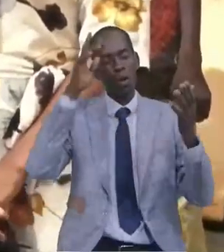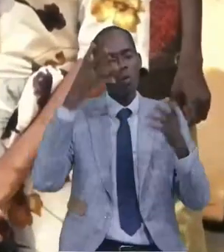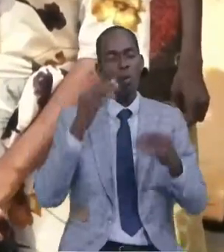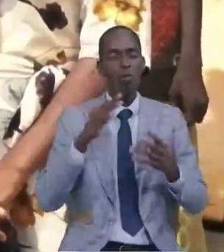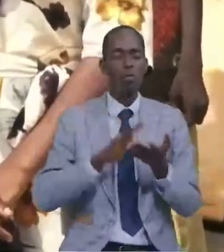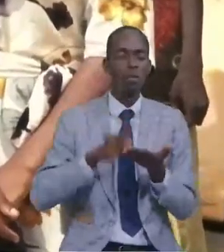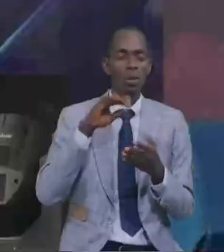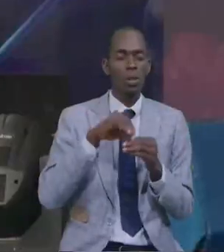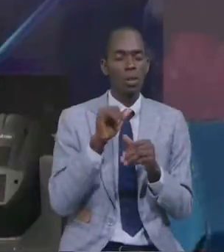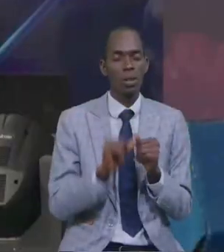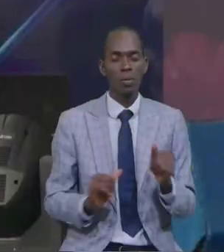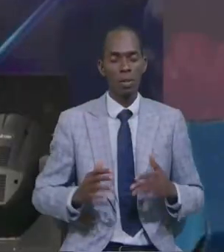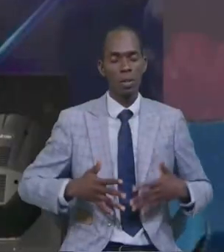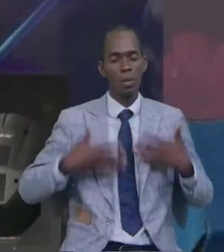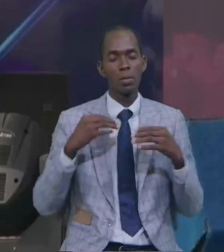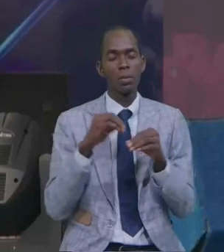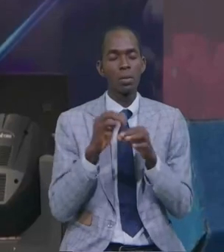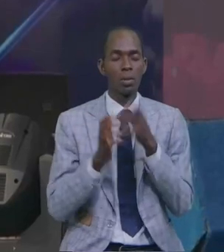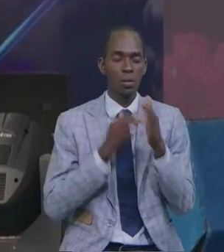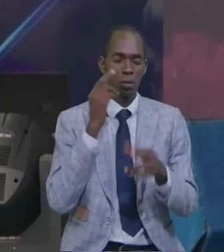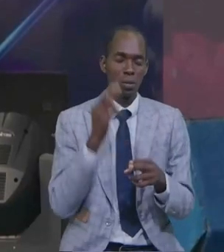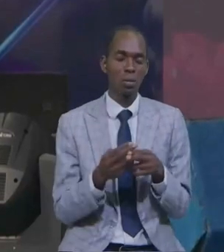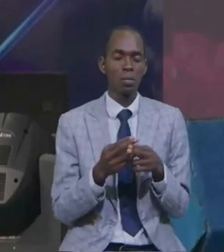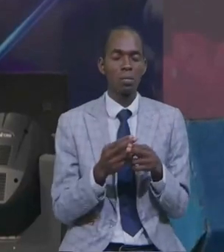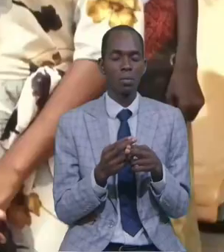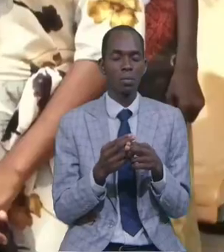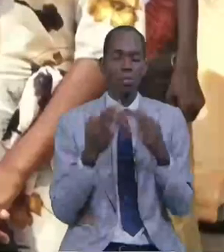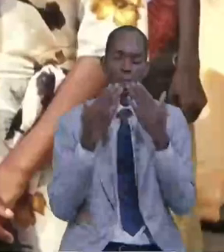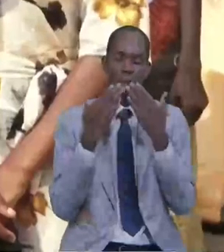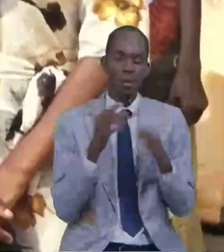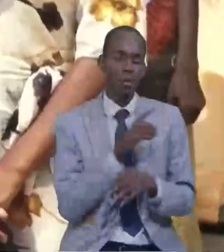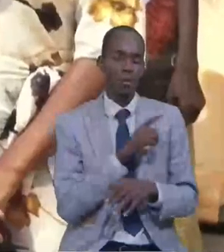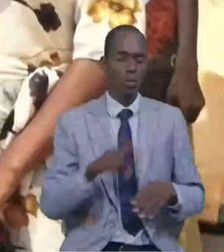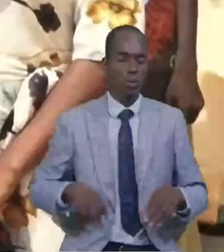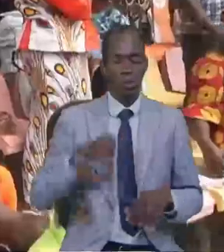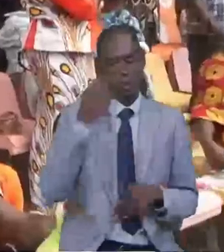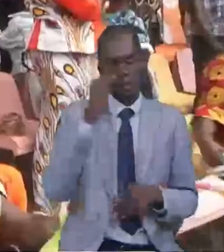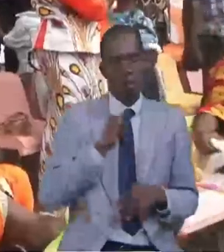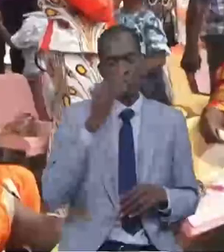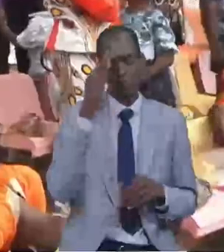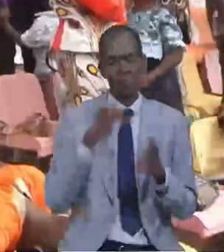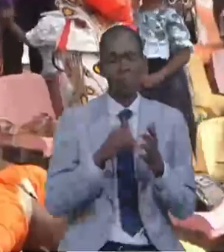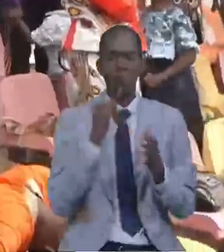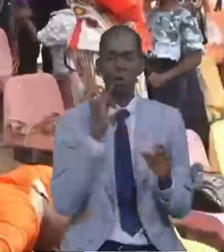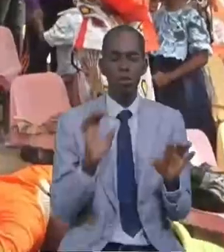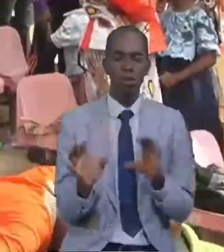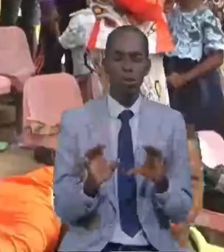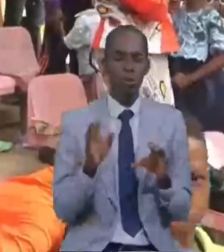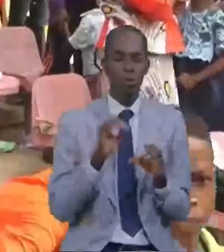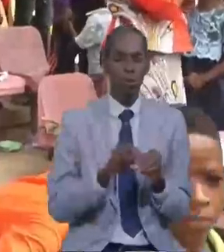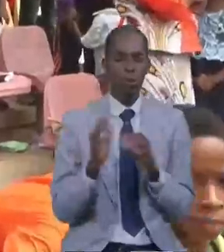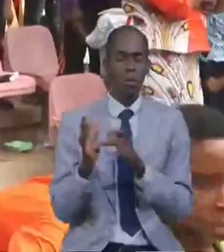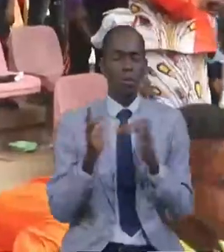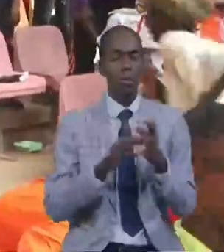Merci parce que c'est fait, Seigneur. Au nom puissant de Jésus, nous prions. Que Dieu vous bénisse. Vous pouvez